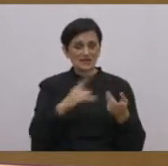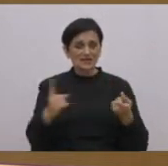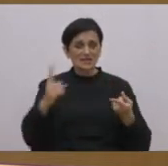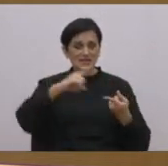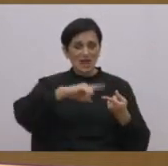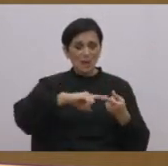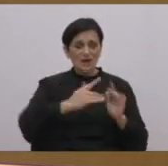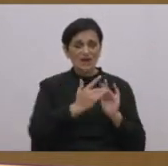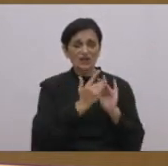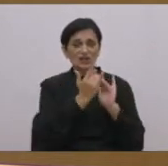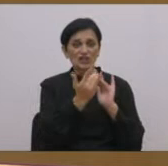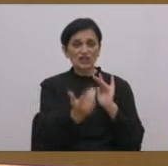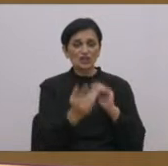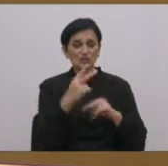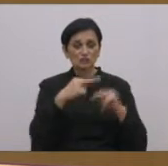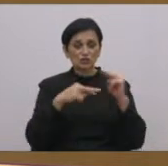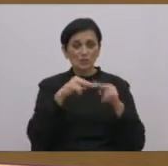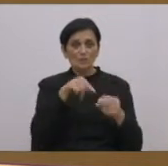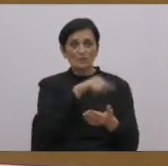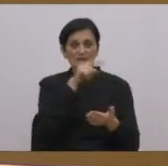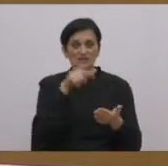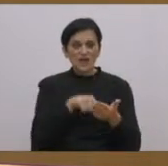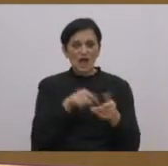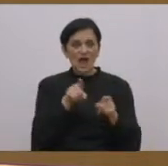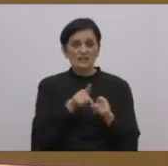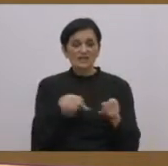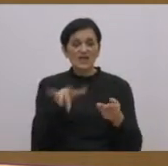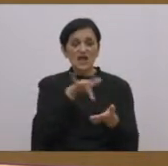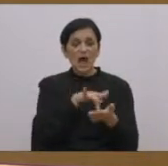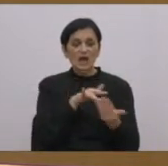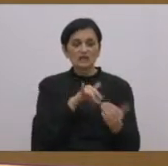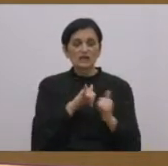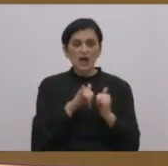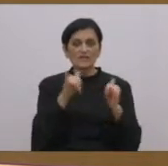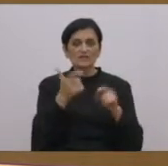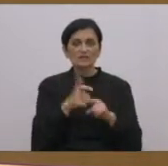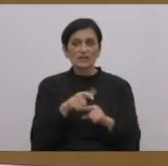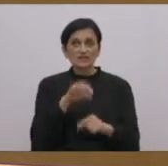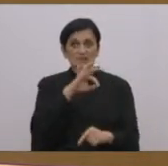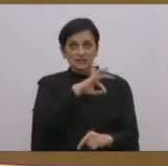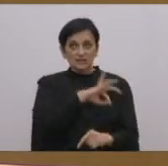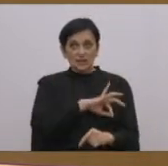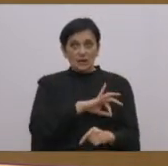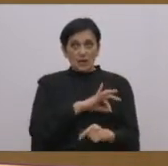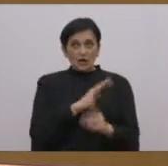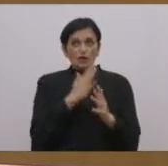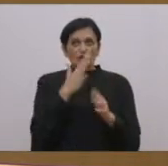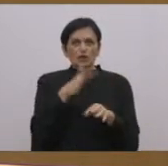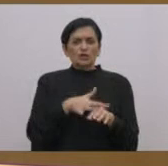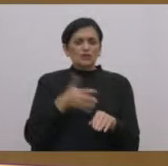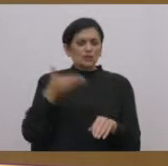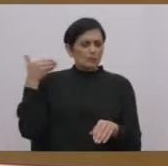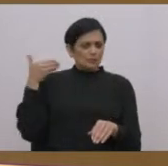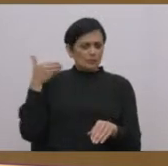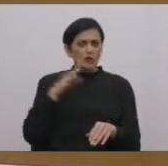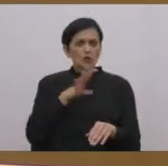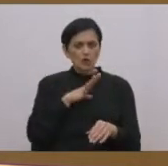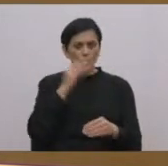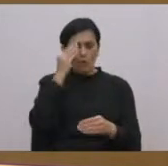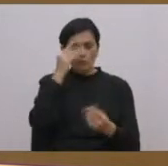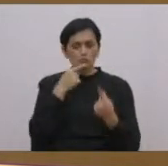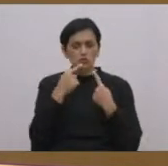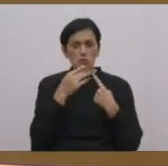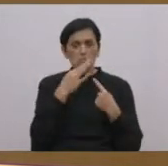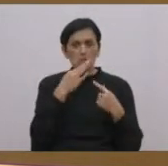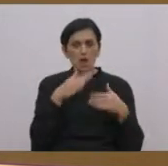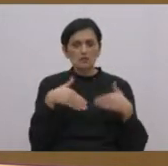ხიდის მშენებლობის საკითხი, რომელიც ასევე ქალაქის განვითარებას ძალიან წაადგება. ძალიან დიდი ხნის წინ იყო ამაზე მსჯელობა, მაგრამ მერე